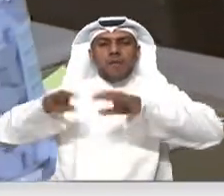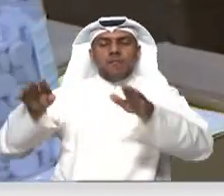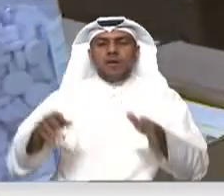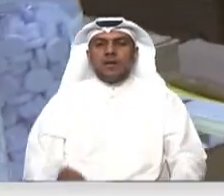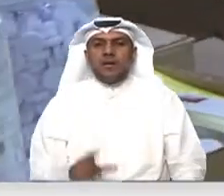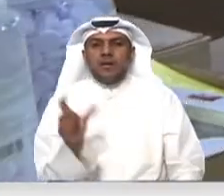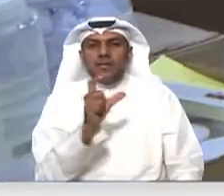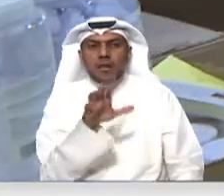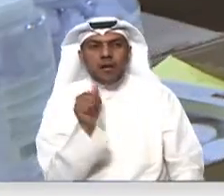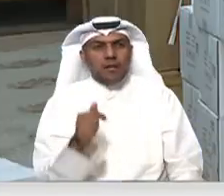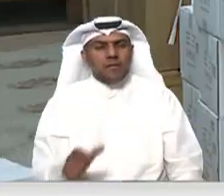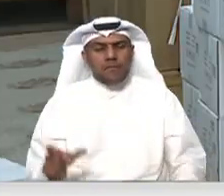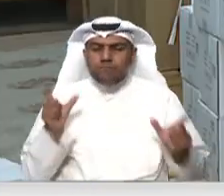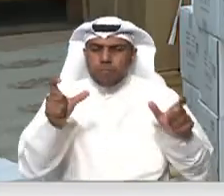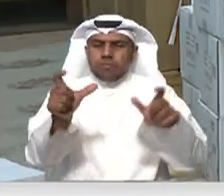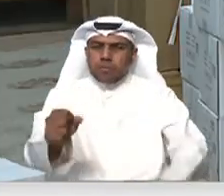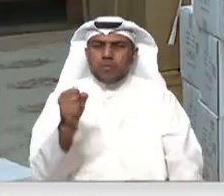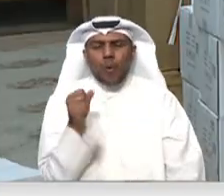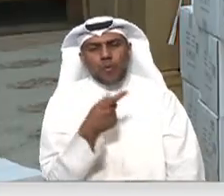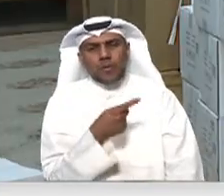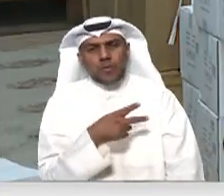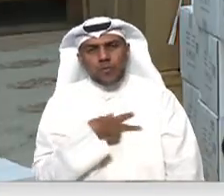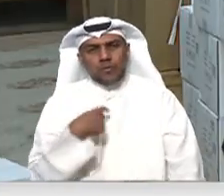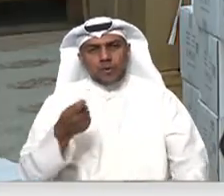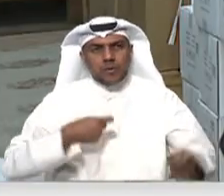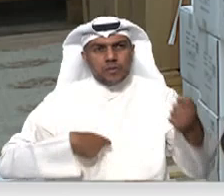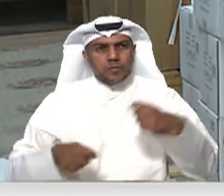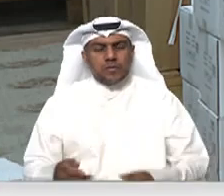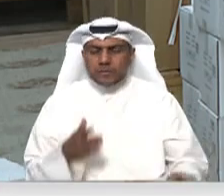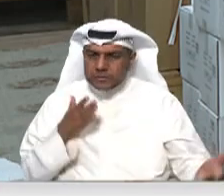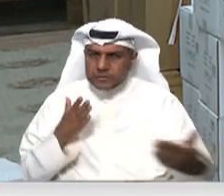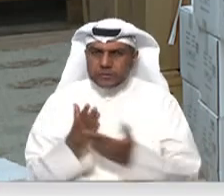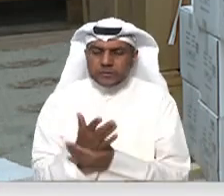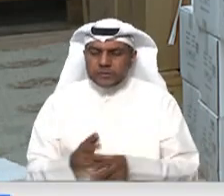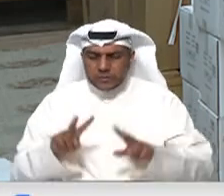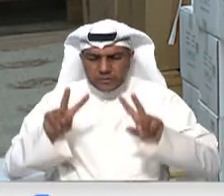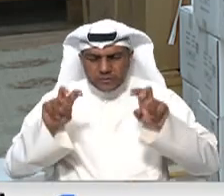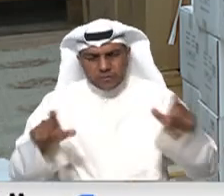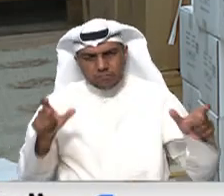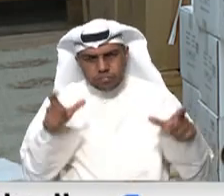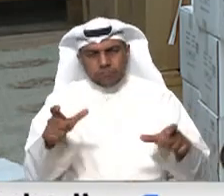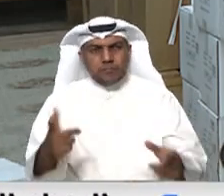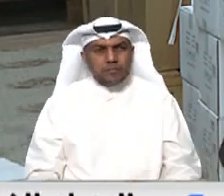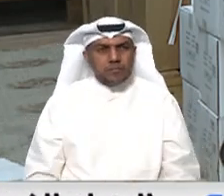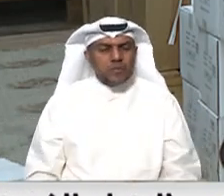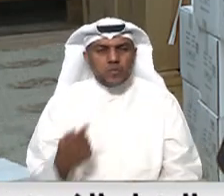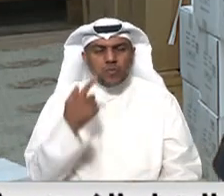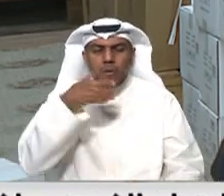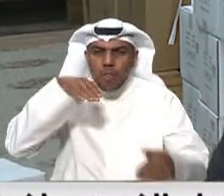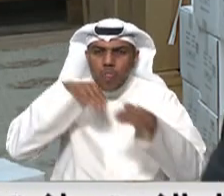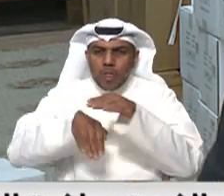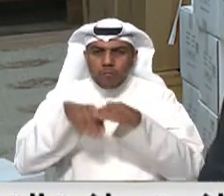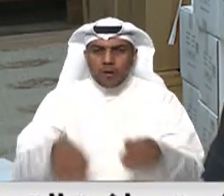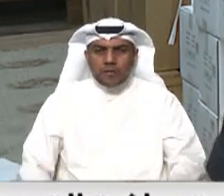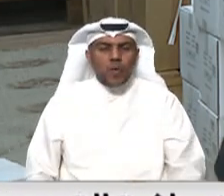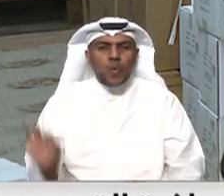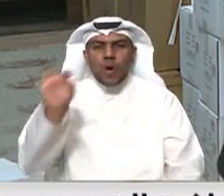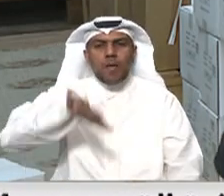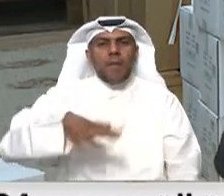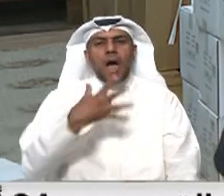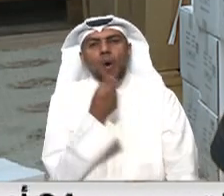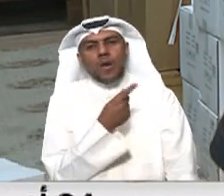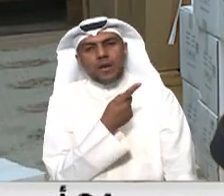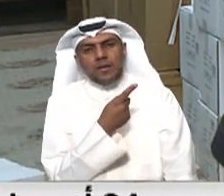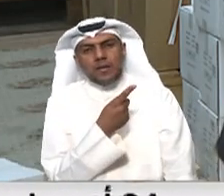مدير اداره الرقابه التجاريه السيد عبد الرحمن المطيري تم ضبط مخزن في محافظه حولي